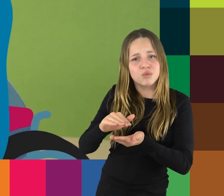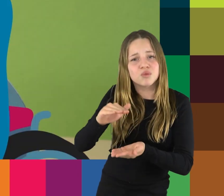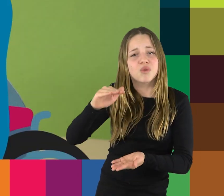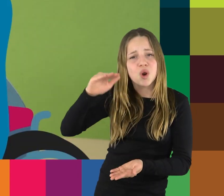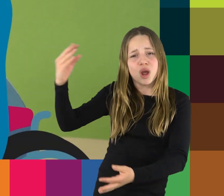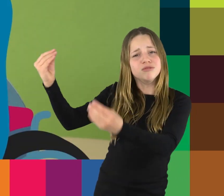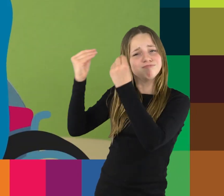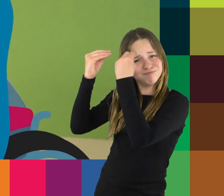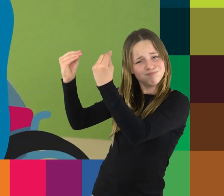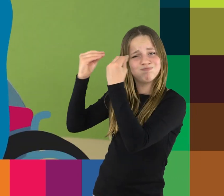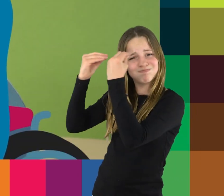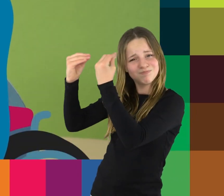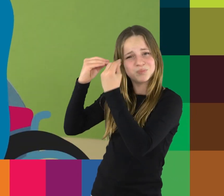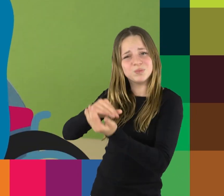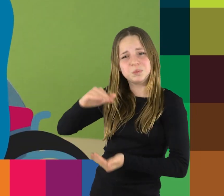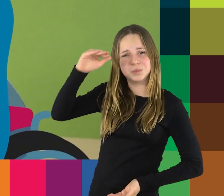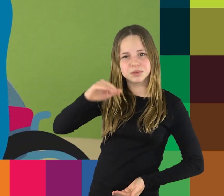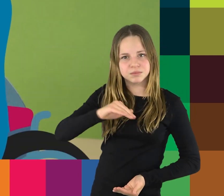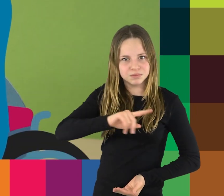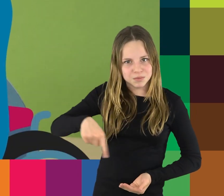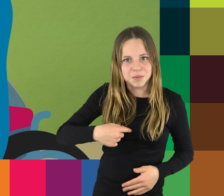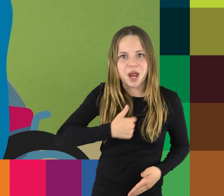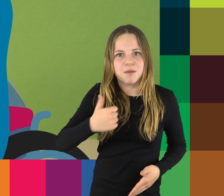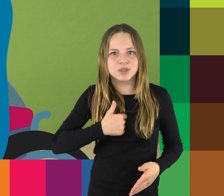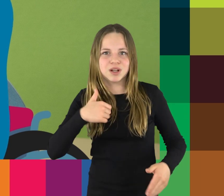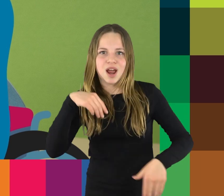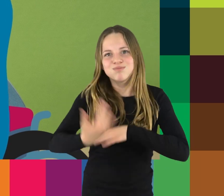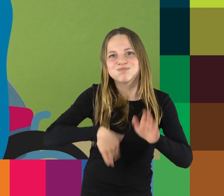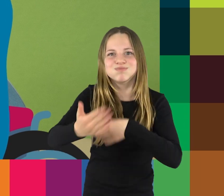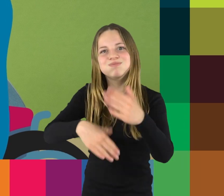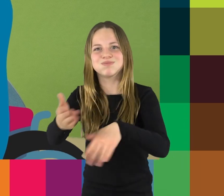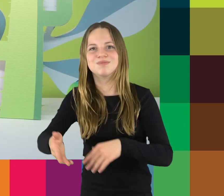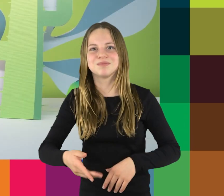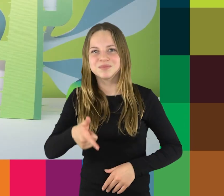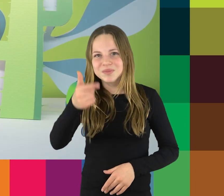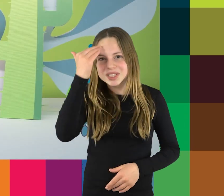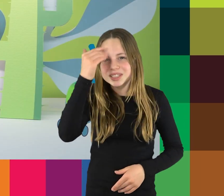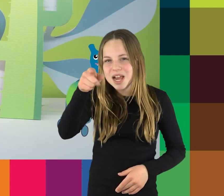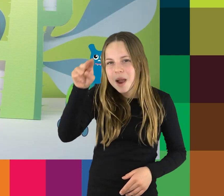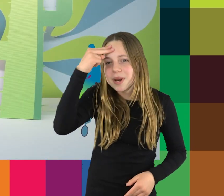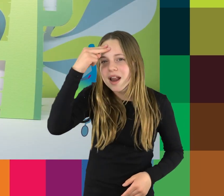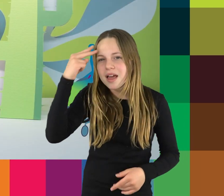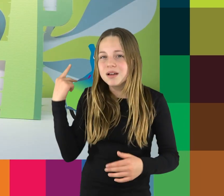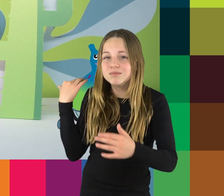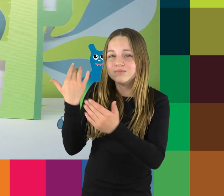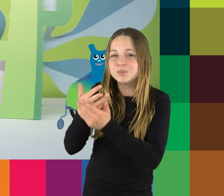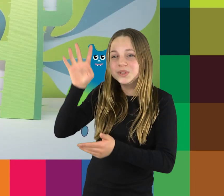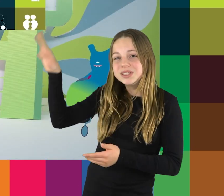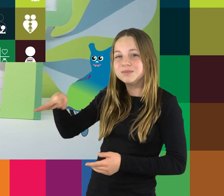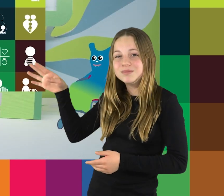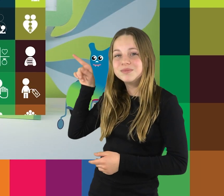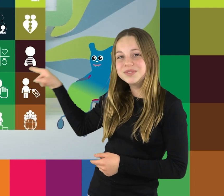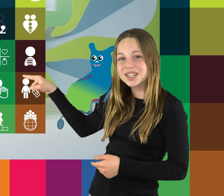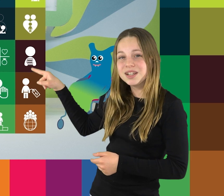Lorsqu'on grandit, ils doivent nous apprendre à faire de plus en plus de choses par nous-mêmes. Rappelons les droits qu'on a vus